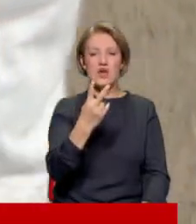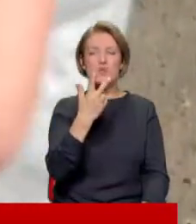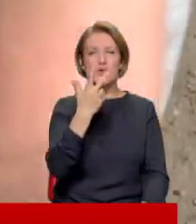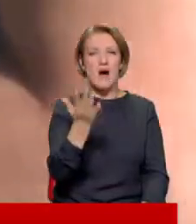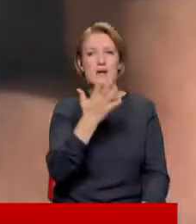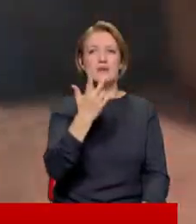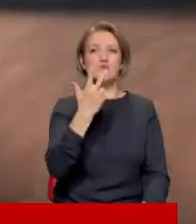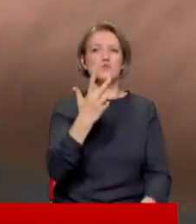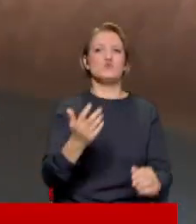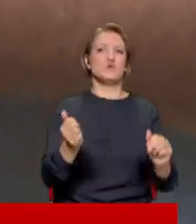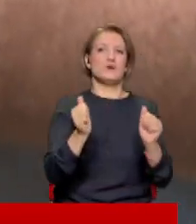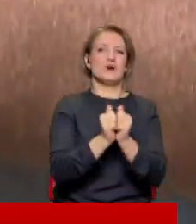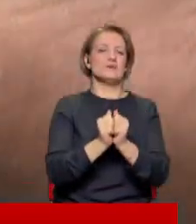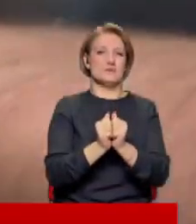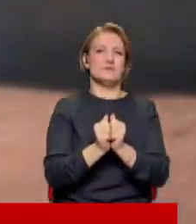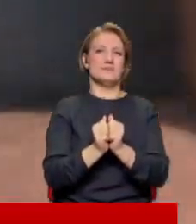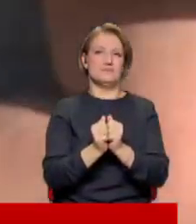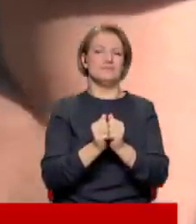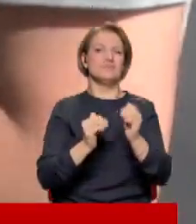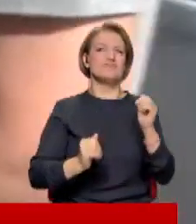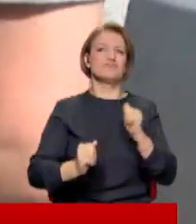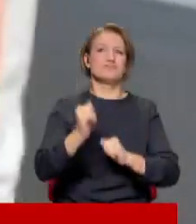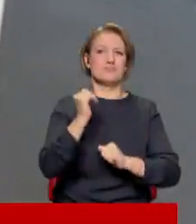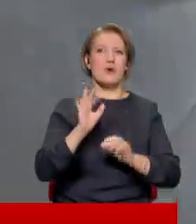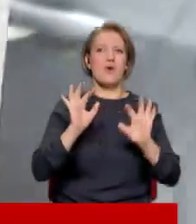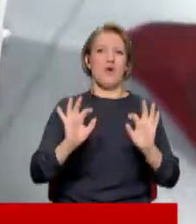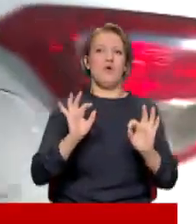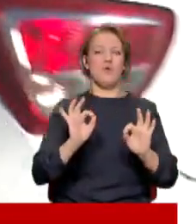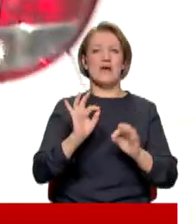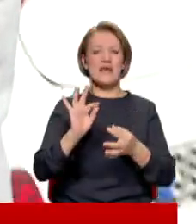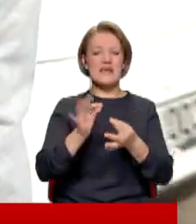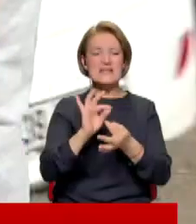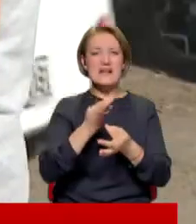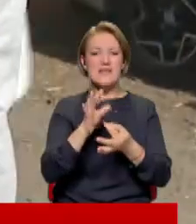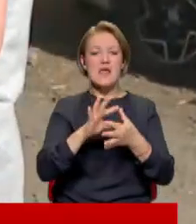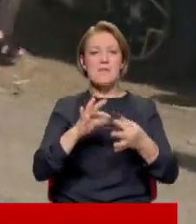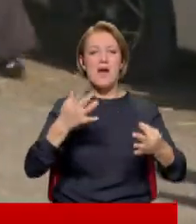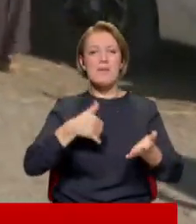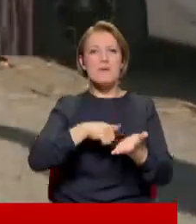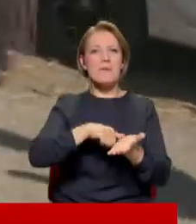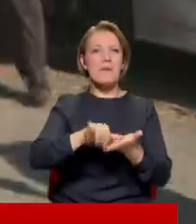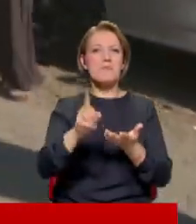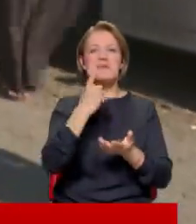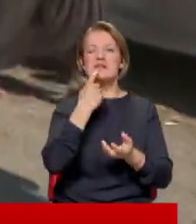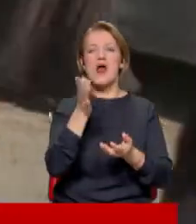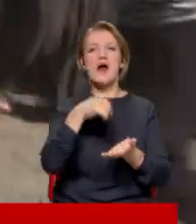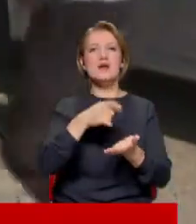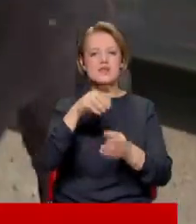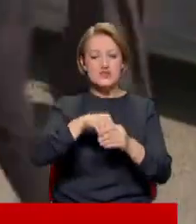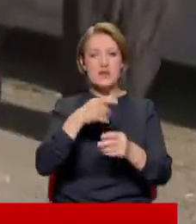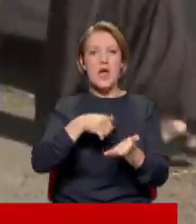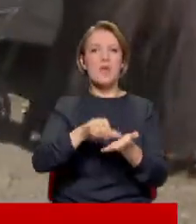hatta yer yer 3 katına kadar çıkmış durumda. Öyle ki iğneden ipliğe son bir yılda zam geldi.